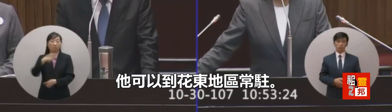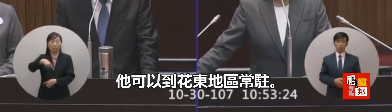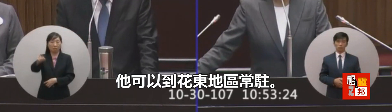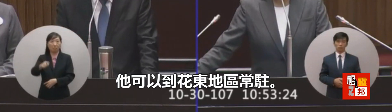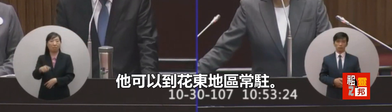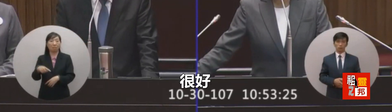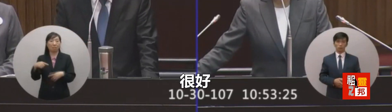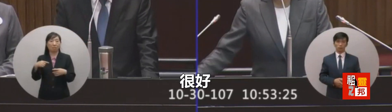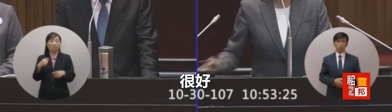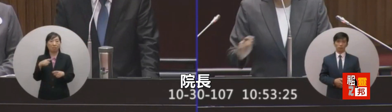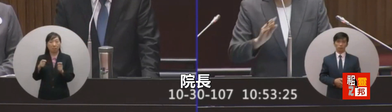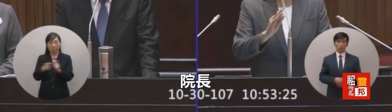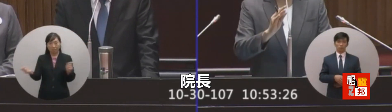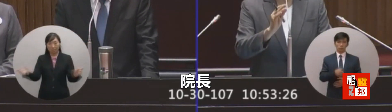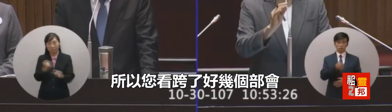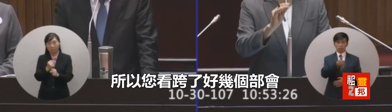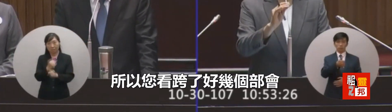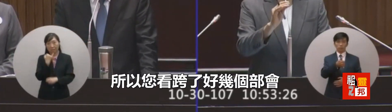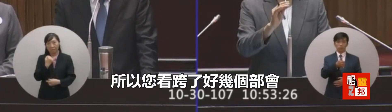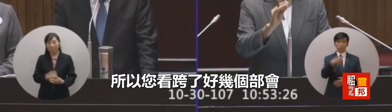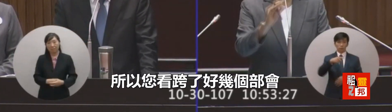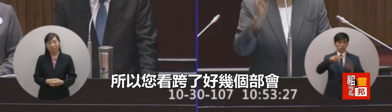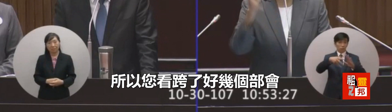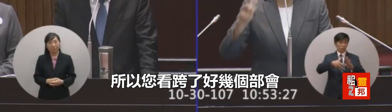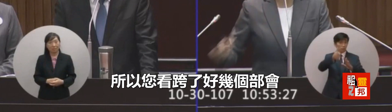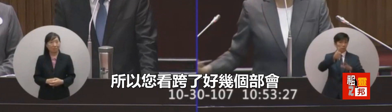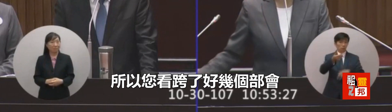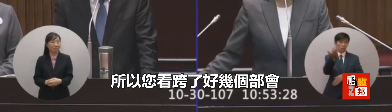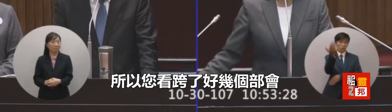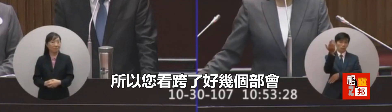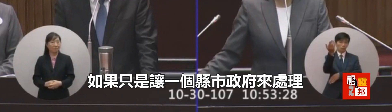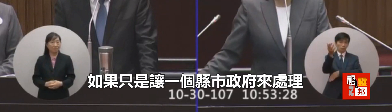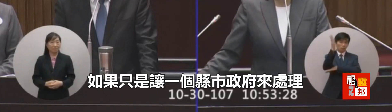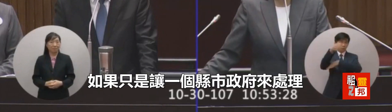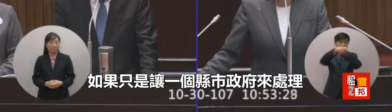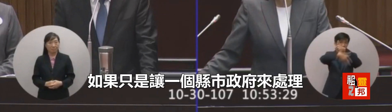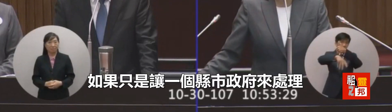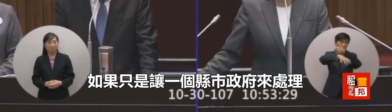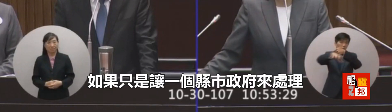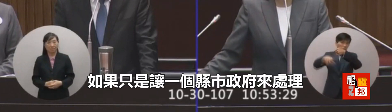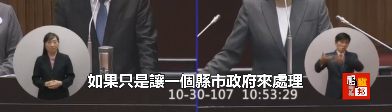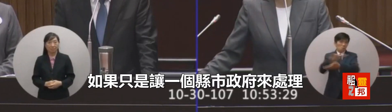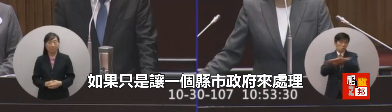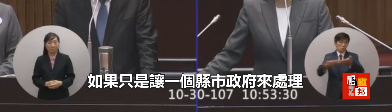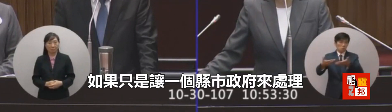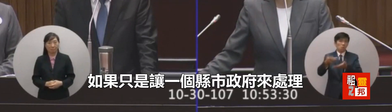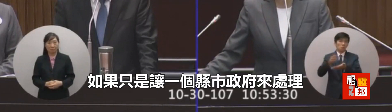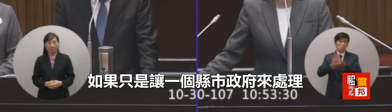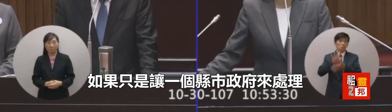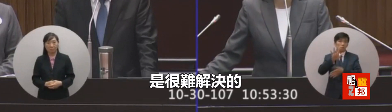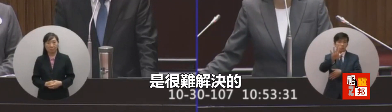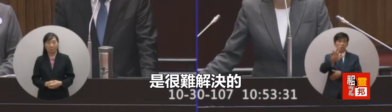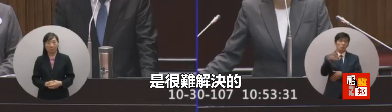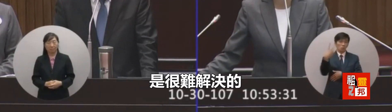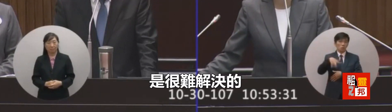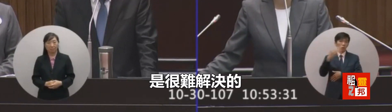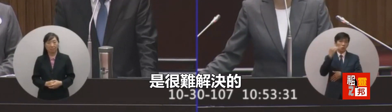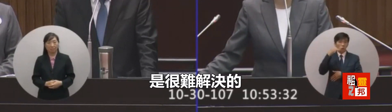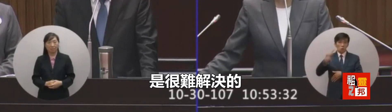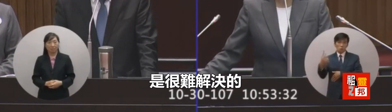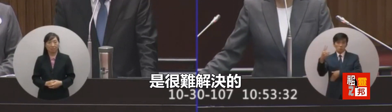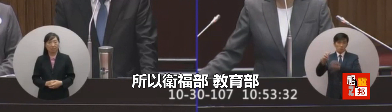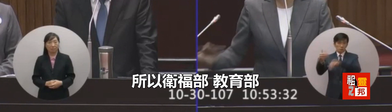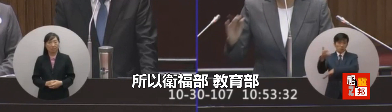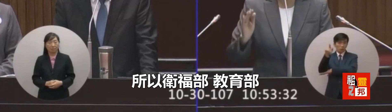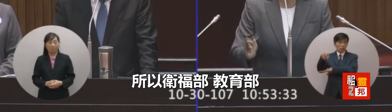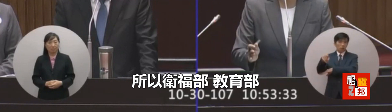住。 很好，院长，所以您看跨了好几个部会，如果只是让一个县市政府来处理很难解决